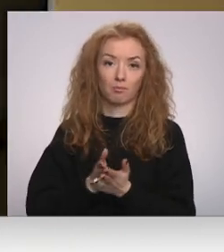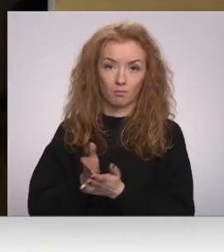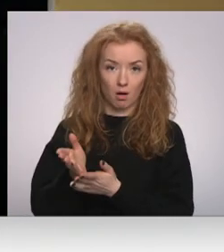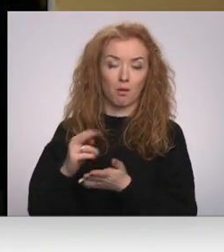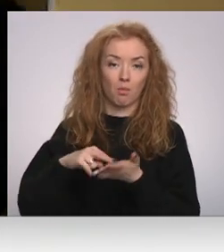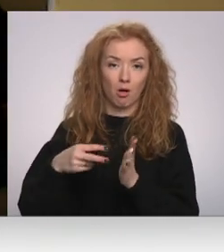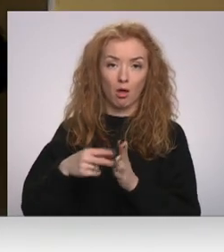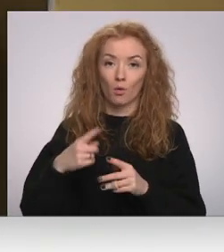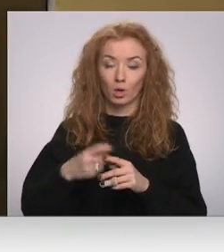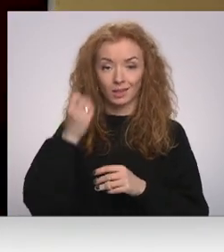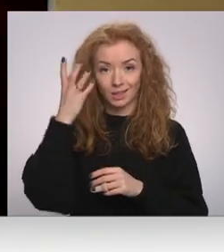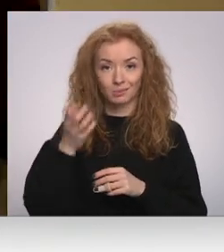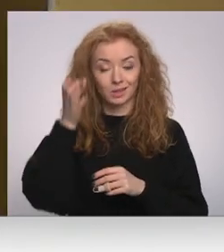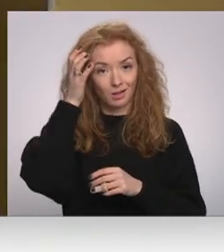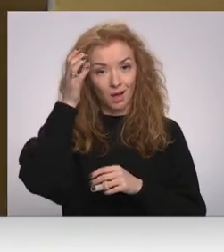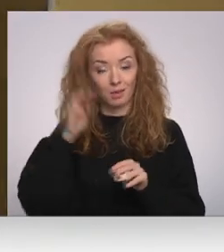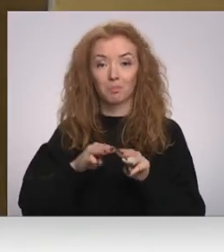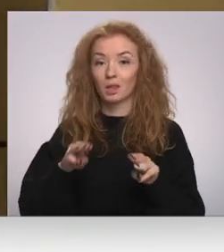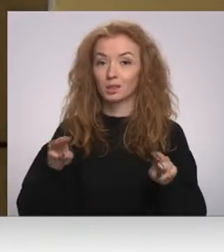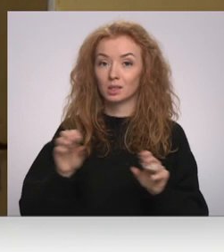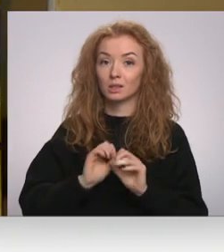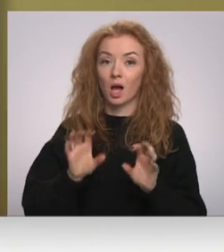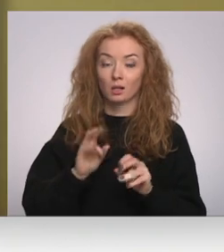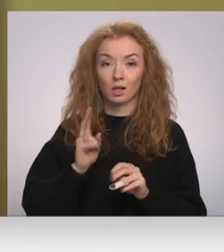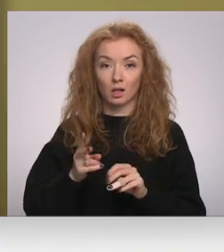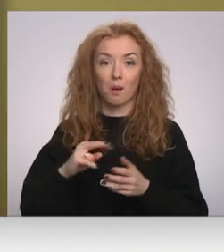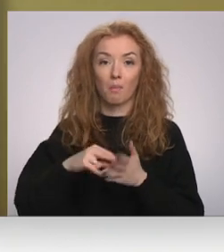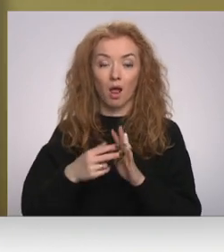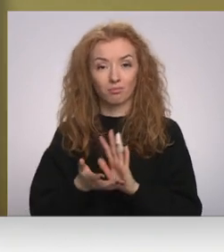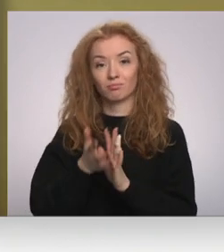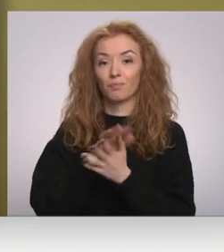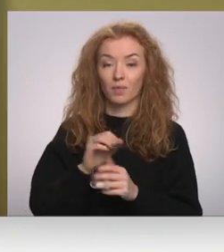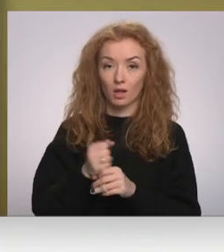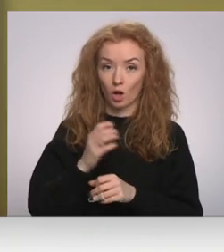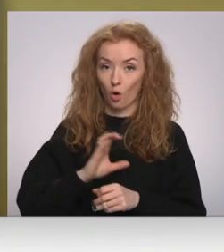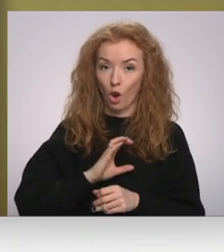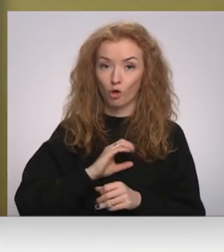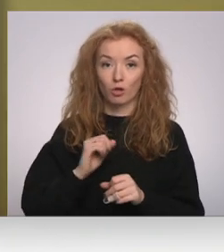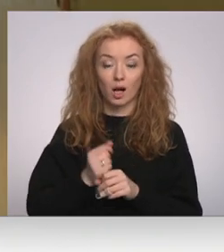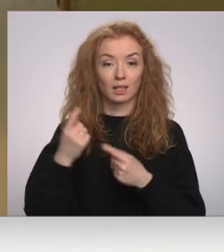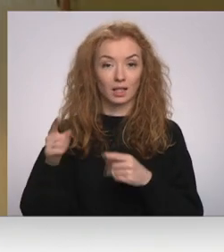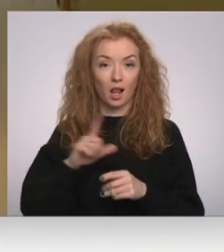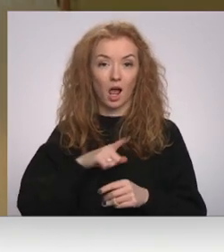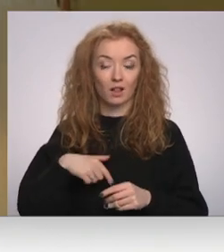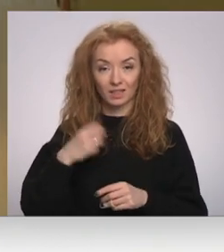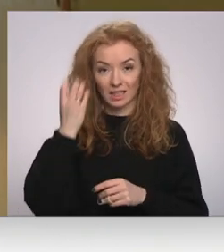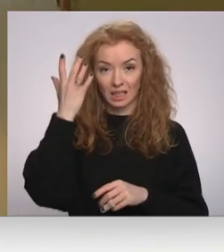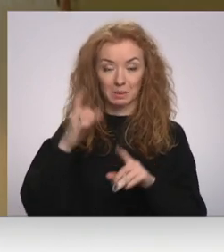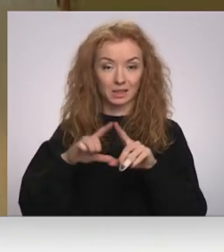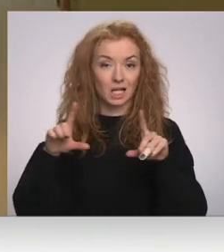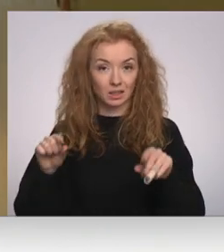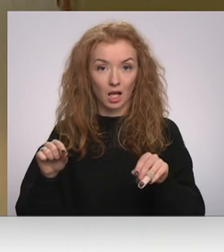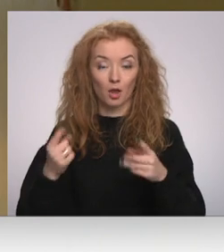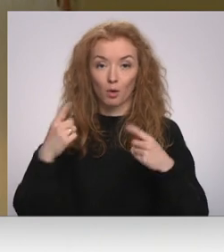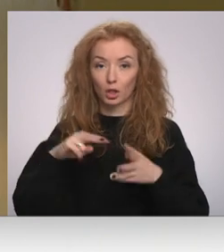scenārijam. Izglītības un zinātnes ministrijā skaidro, ka reorganizācijas gan koledžā, gan arī citās Latvijas izglītības iestādēs